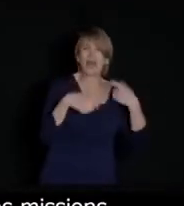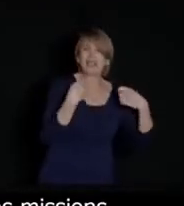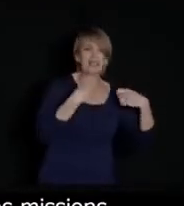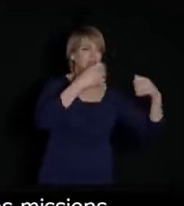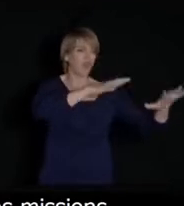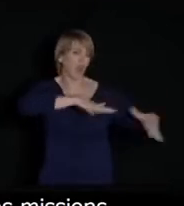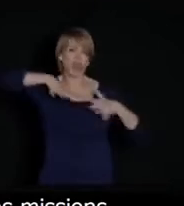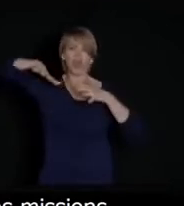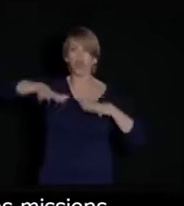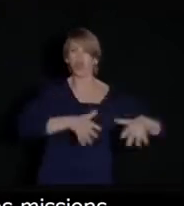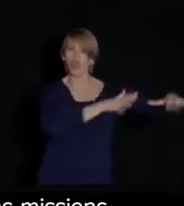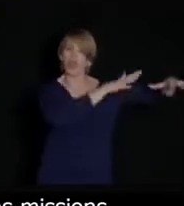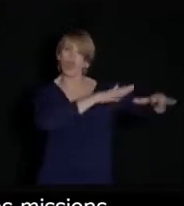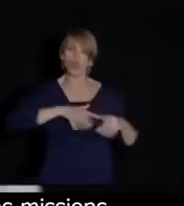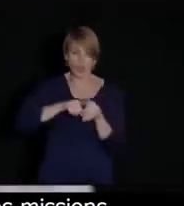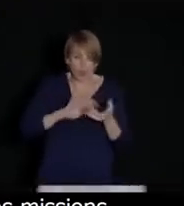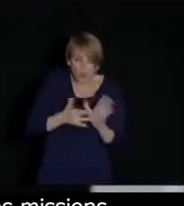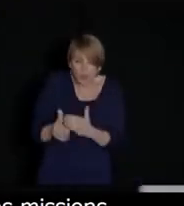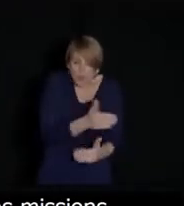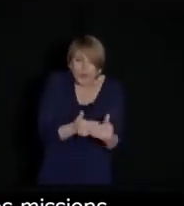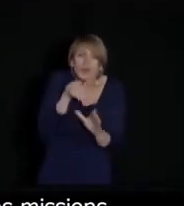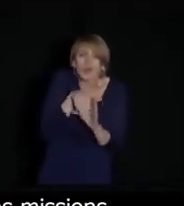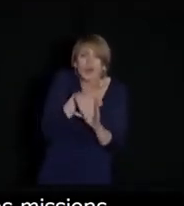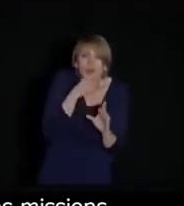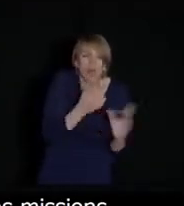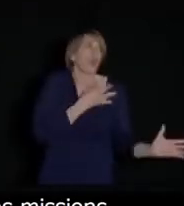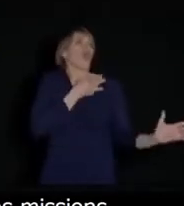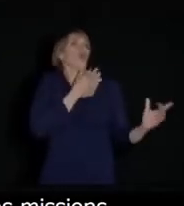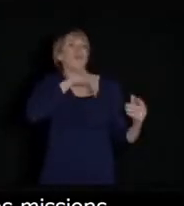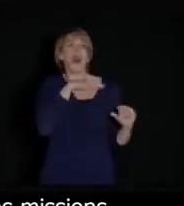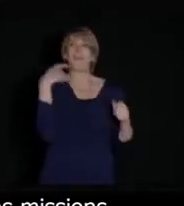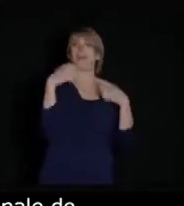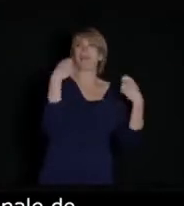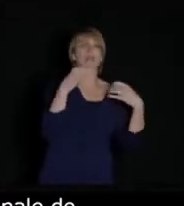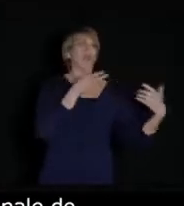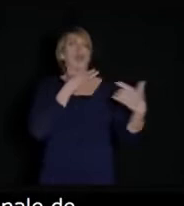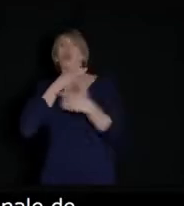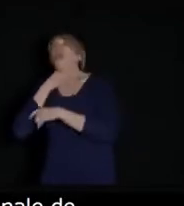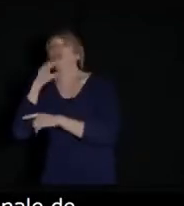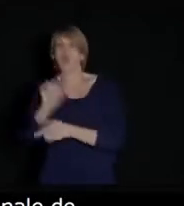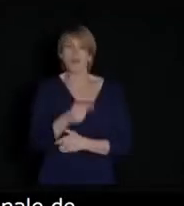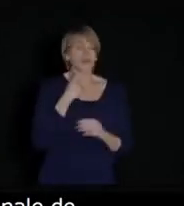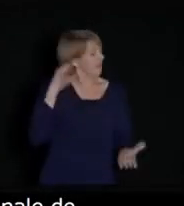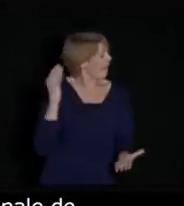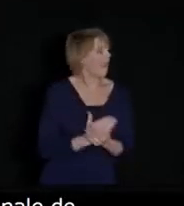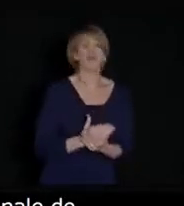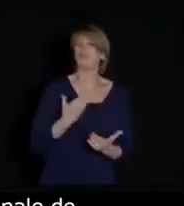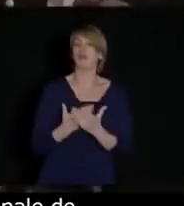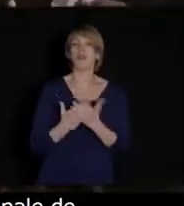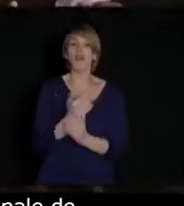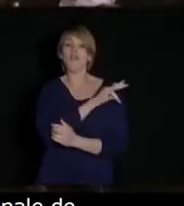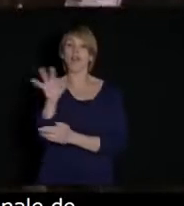retirer cette masse abominable de plastique qui pullule et qui empoisonne toutes les créatures vivantes. Combien de temps allons-nous supporter